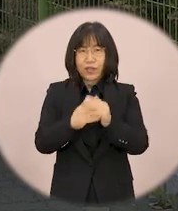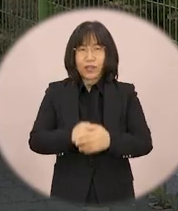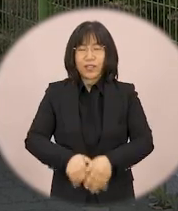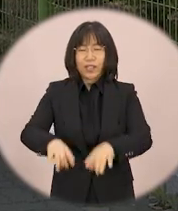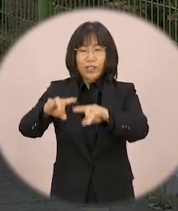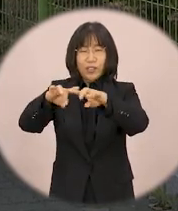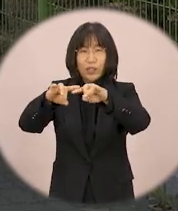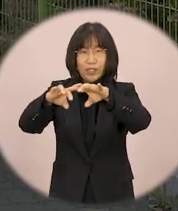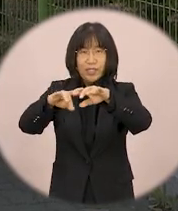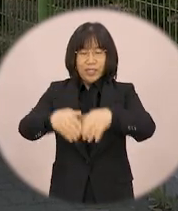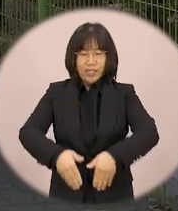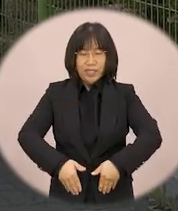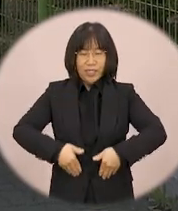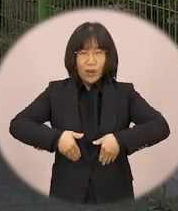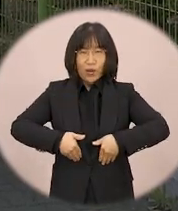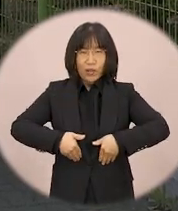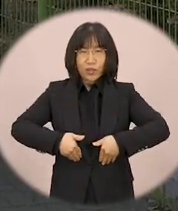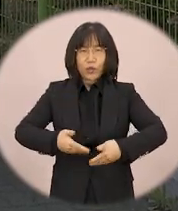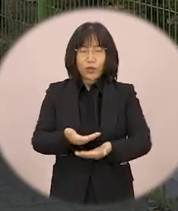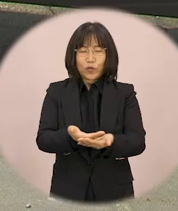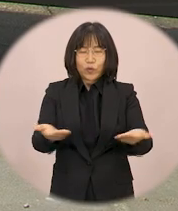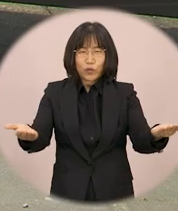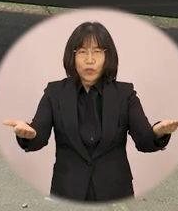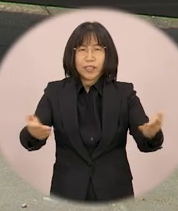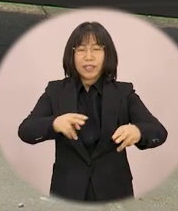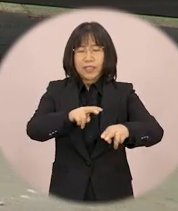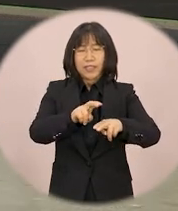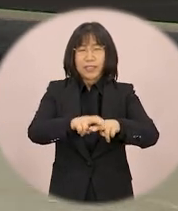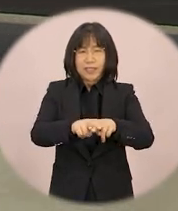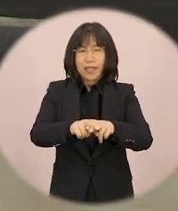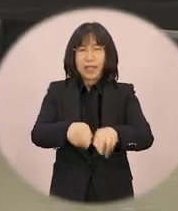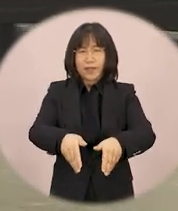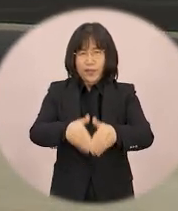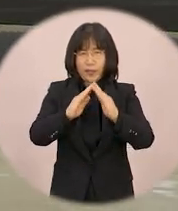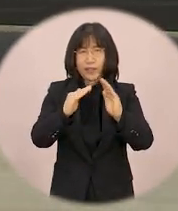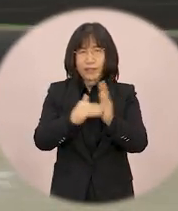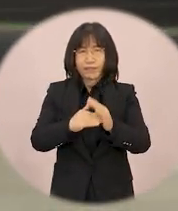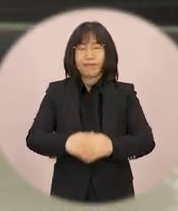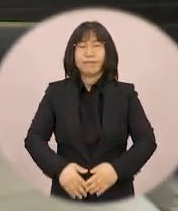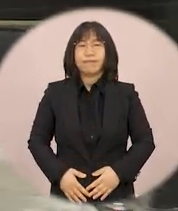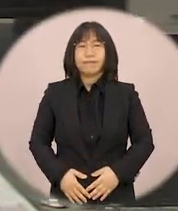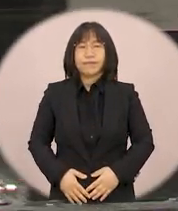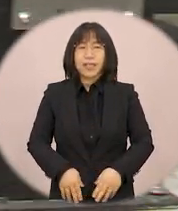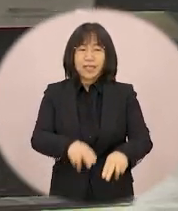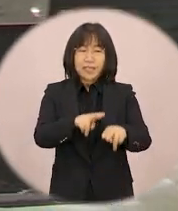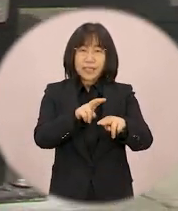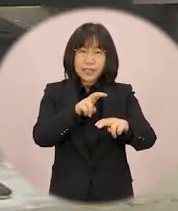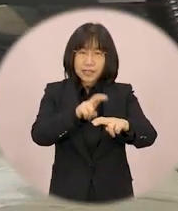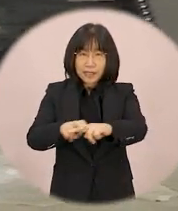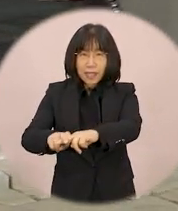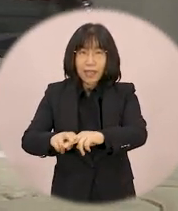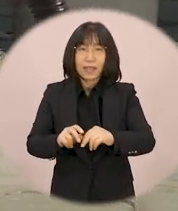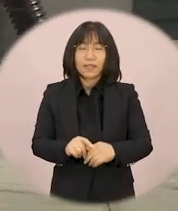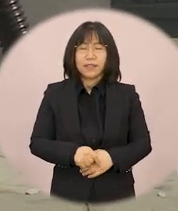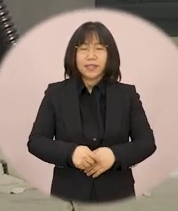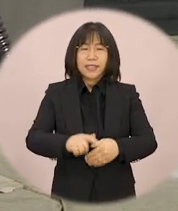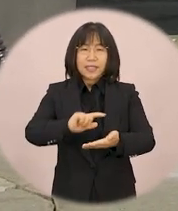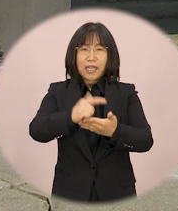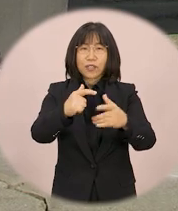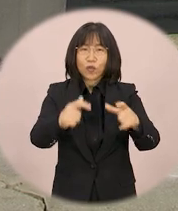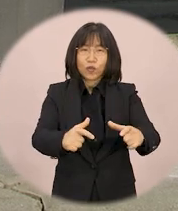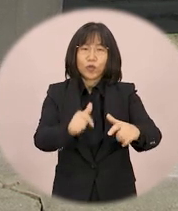버스 정류장의 전기로 열을 발생시켜 따뜻하게 앉을 수 있는 온 열을 자가설치 됐습니다 특히 의자에는